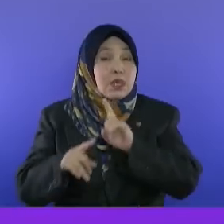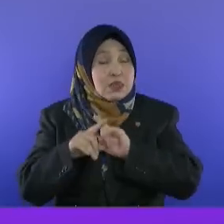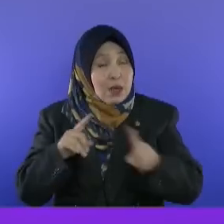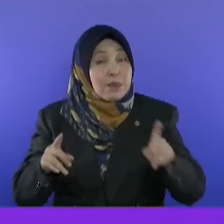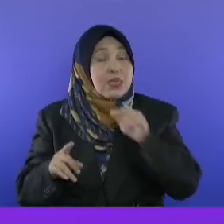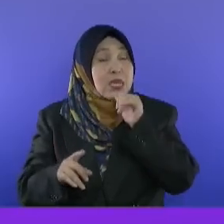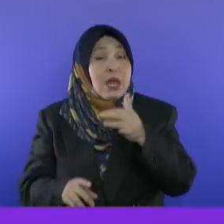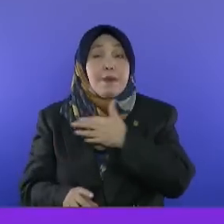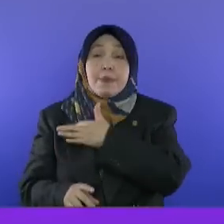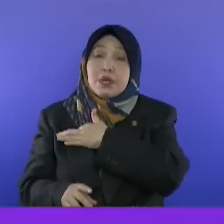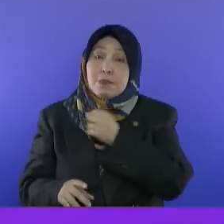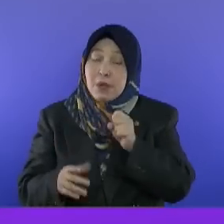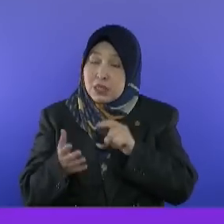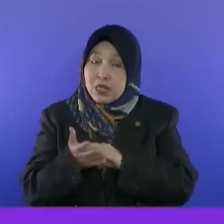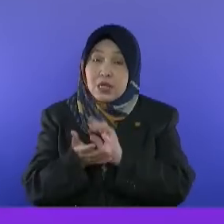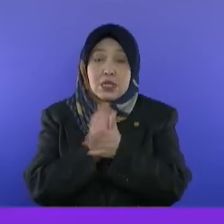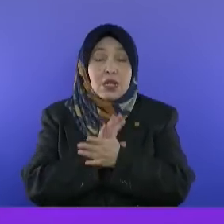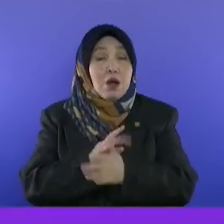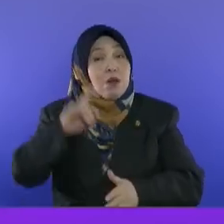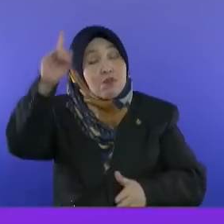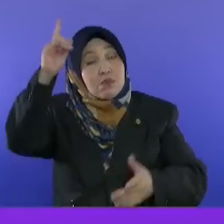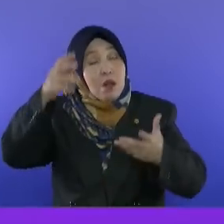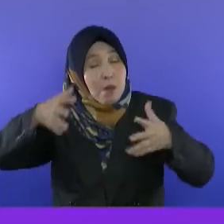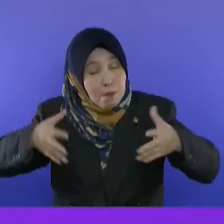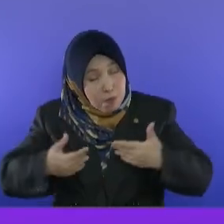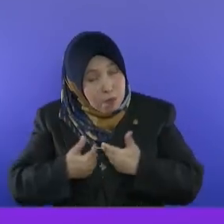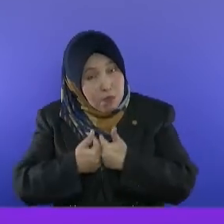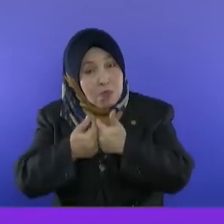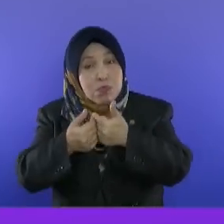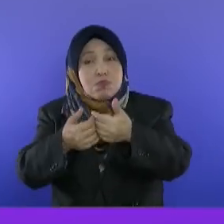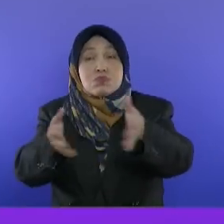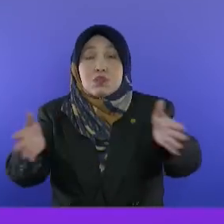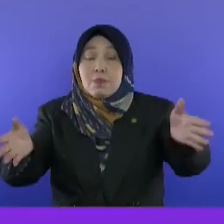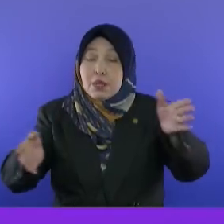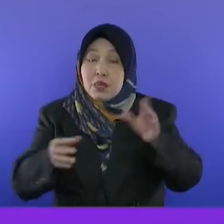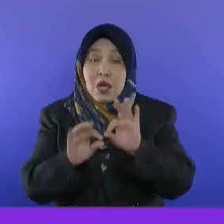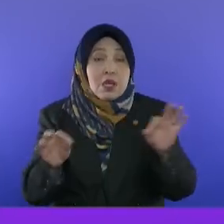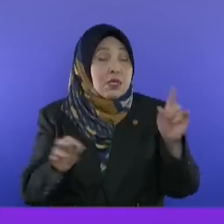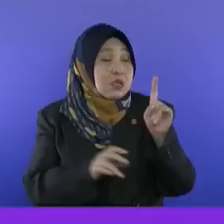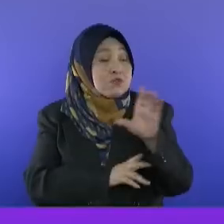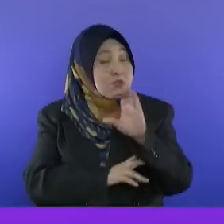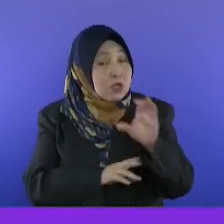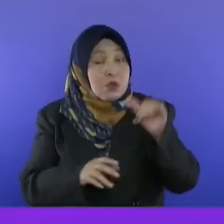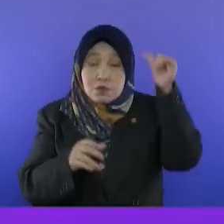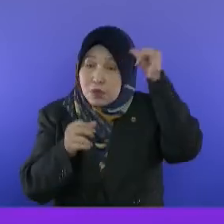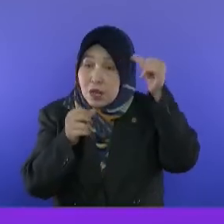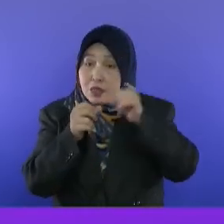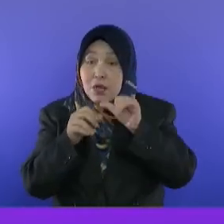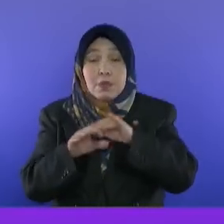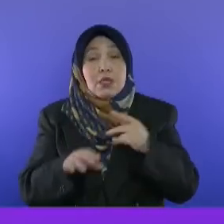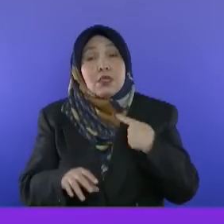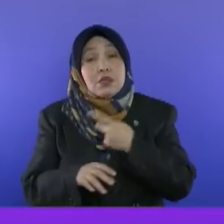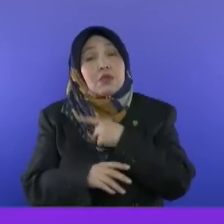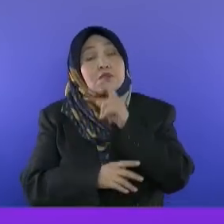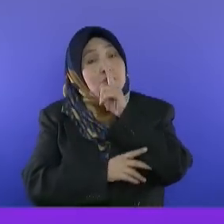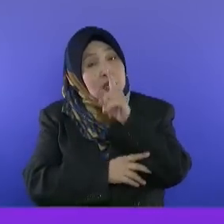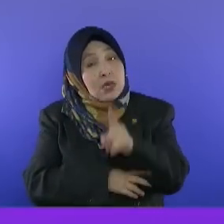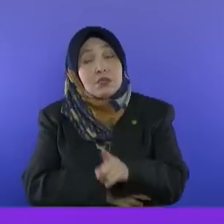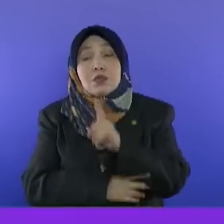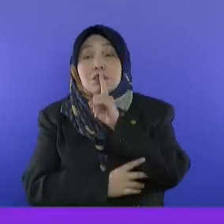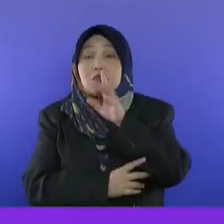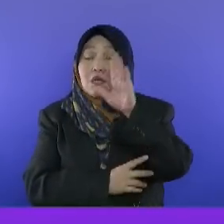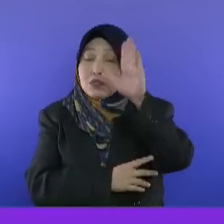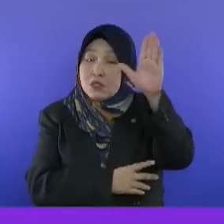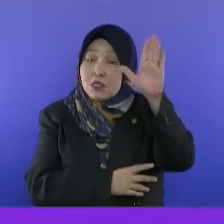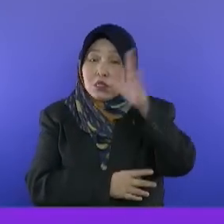beriman jadi ini Allah bongkarkan pada ayat yang ke-100 sebagai peringatan kepada kita bahwa sebenarnya janji